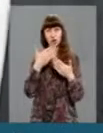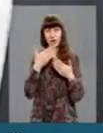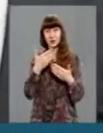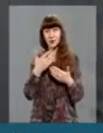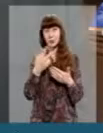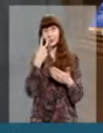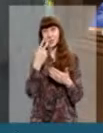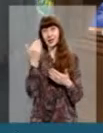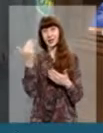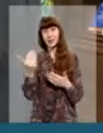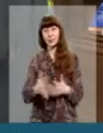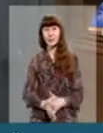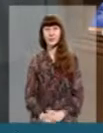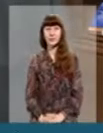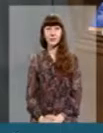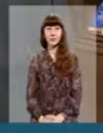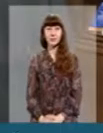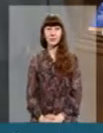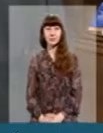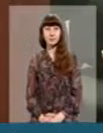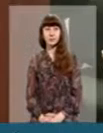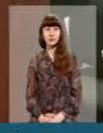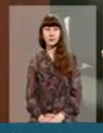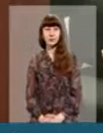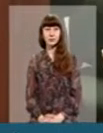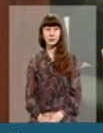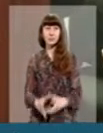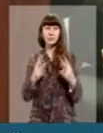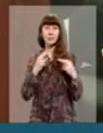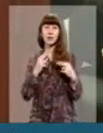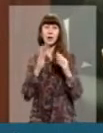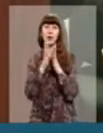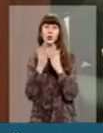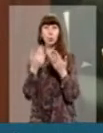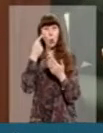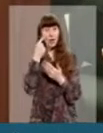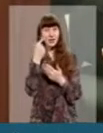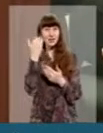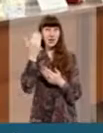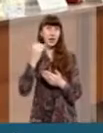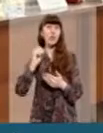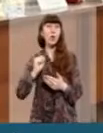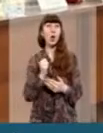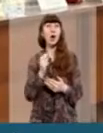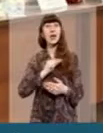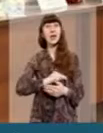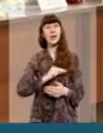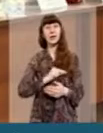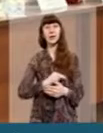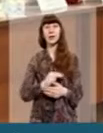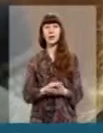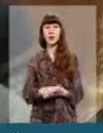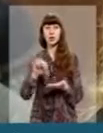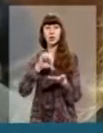читателям, судить, конечно, не мне. Посмотрим, что скажут люди. Работу Сергея Жалыбина оценили его коллеги. Одним из них является